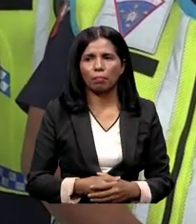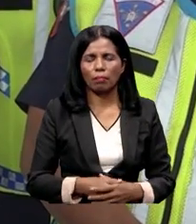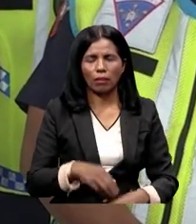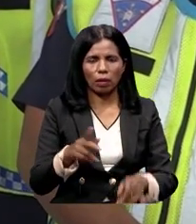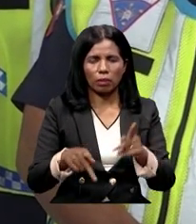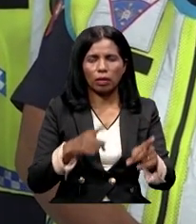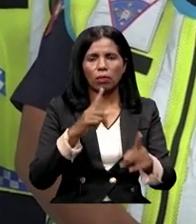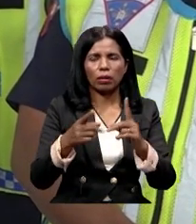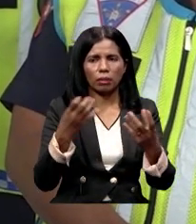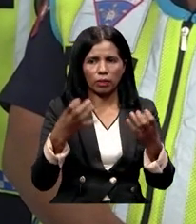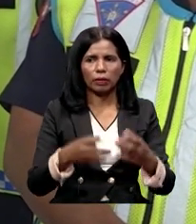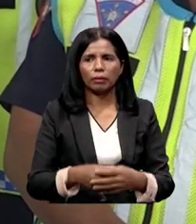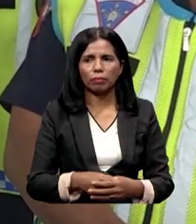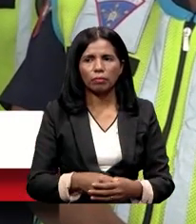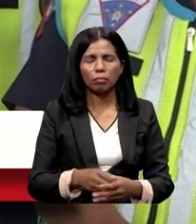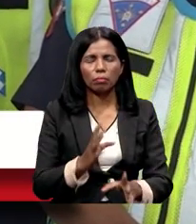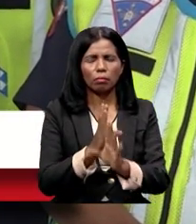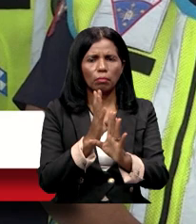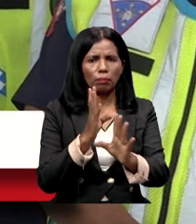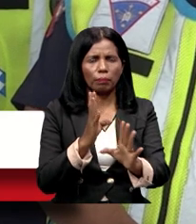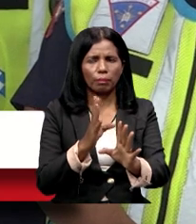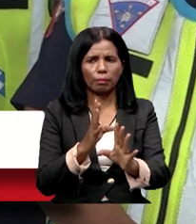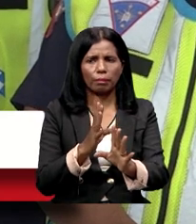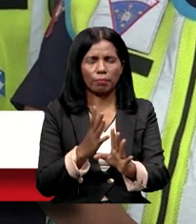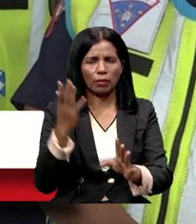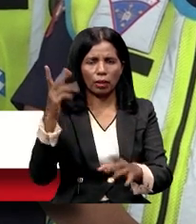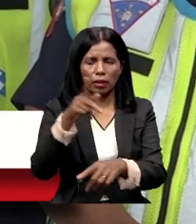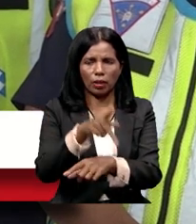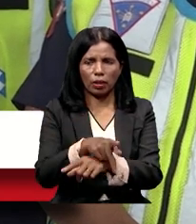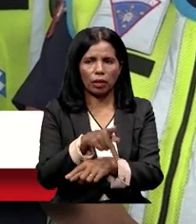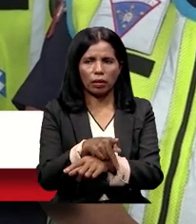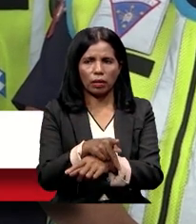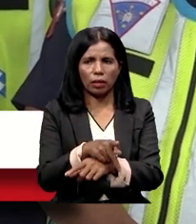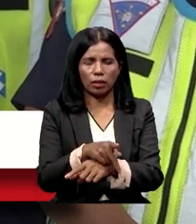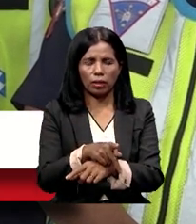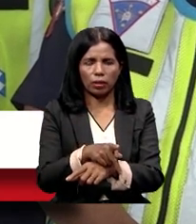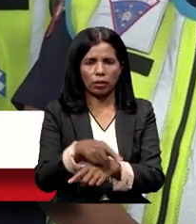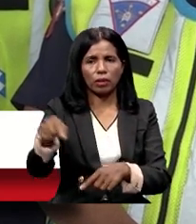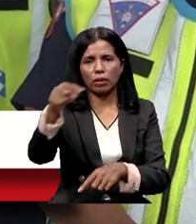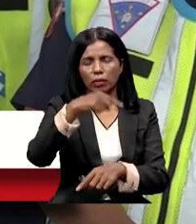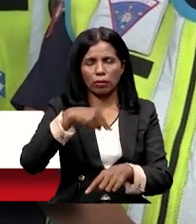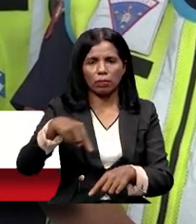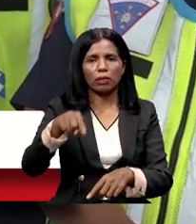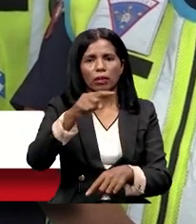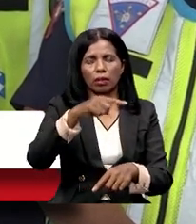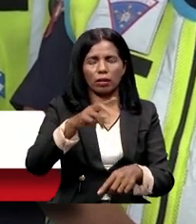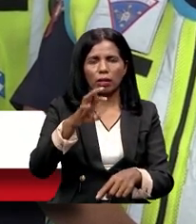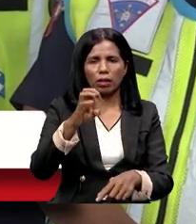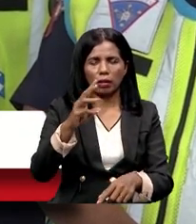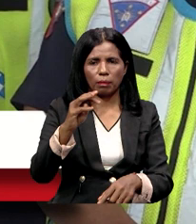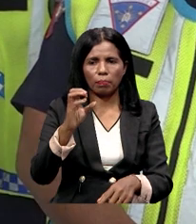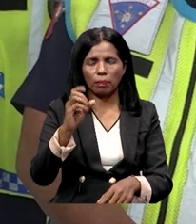makas, engrafamento ne be makmoso liliu ya parte rotunda LM Loi Ninian, ida nemak sempre